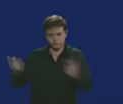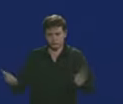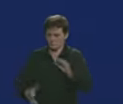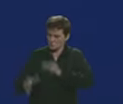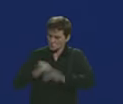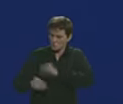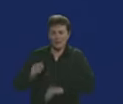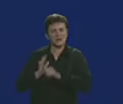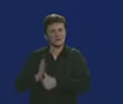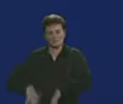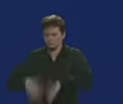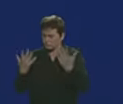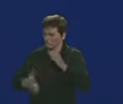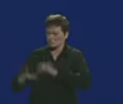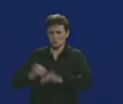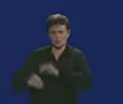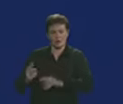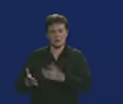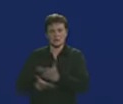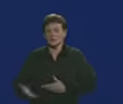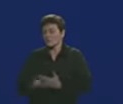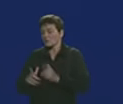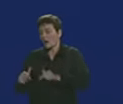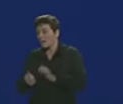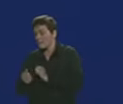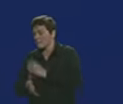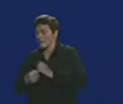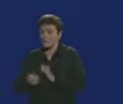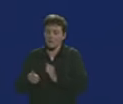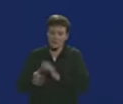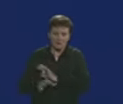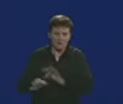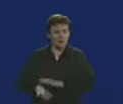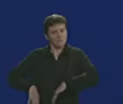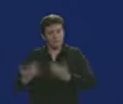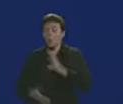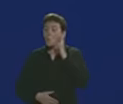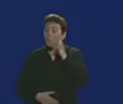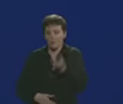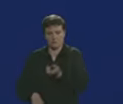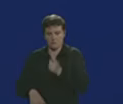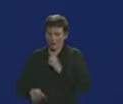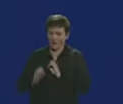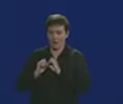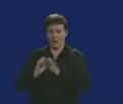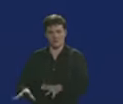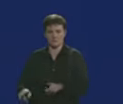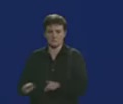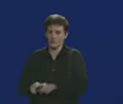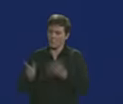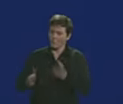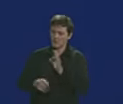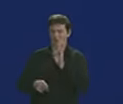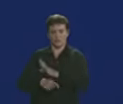quelle que soit sa nationalité. Qu'il soit en situation légale ou en situation illégale, c'est un être humain. On ne laisse pas les gens à la porte d'un